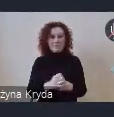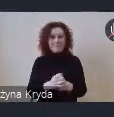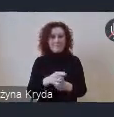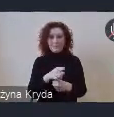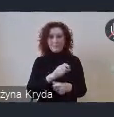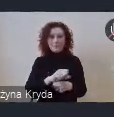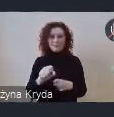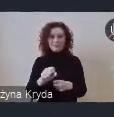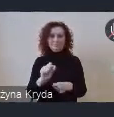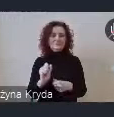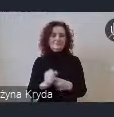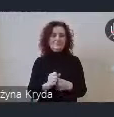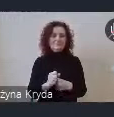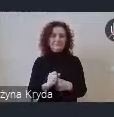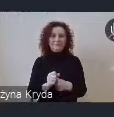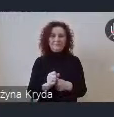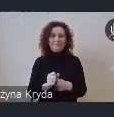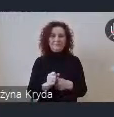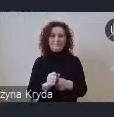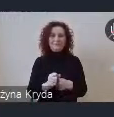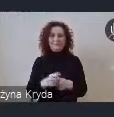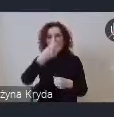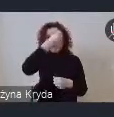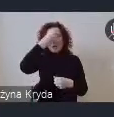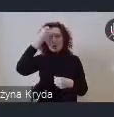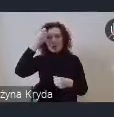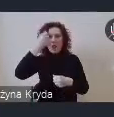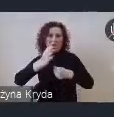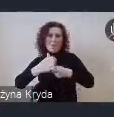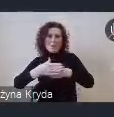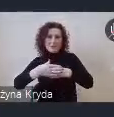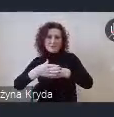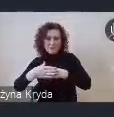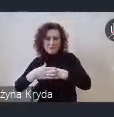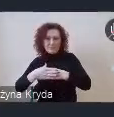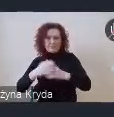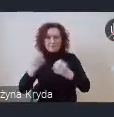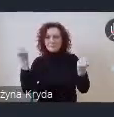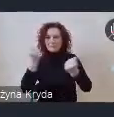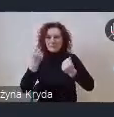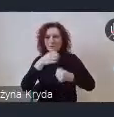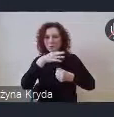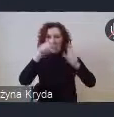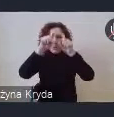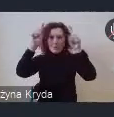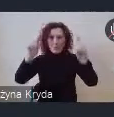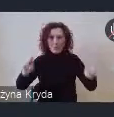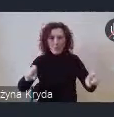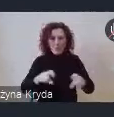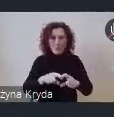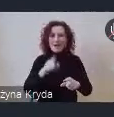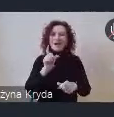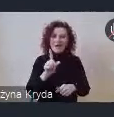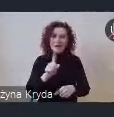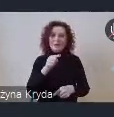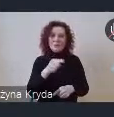kalisz24 żarówka z tymi drzwiami myśmy tutaj zlecili oznaczenie pasami dlatego że w przeciwieństwie do poprzednich drzwi które miały na